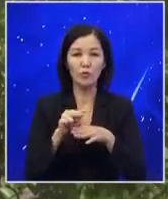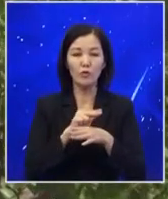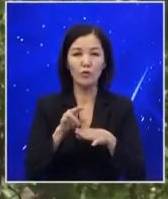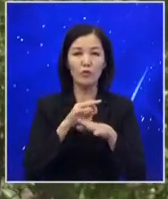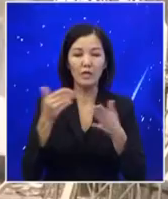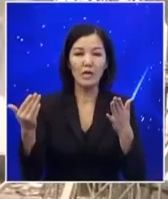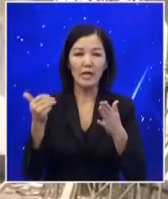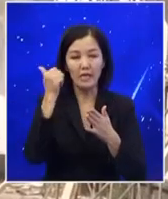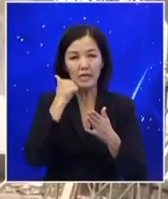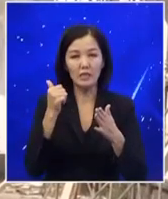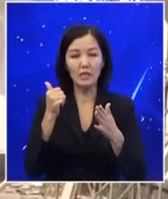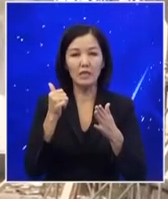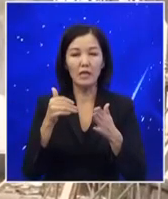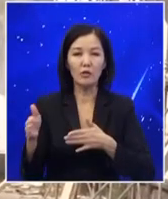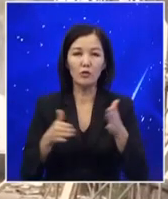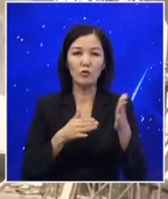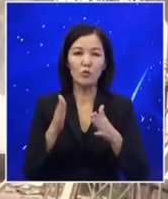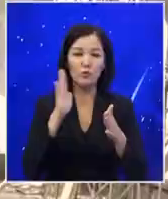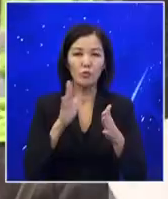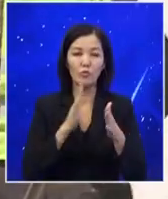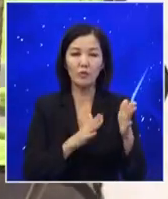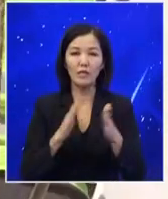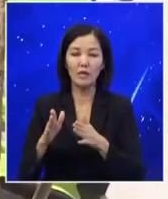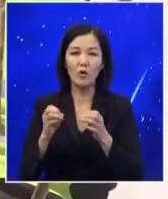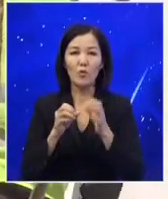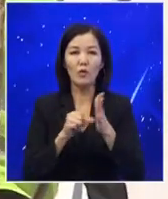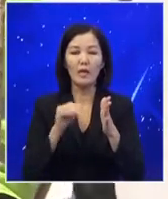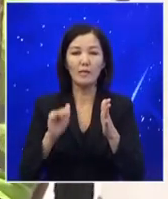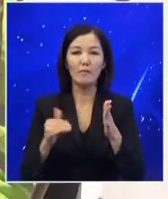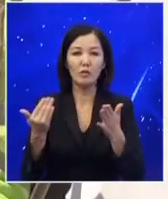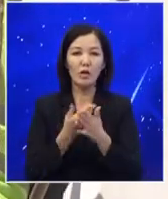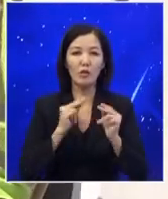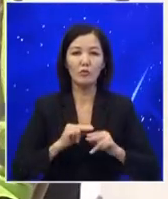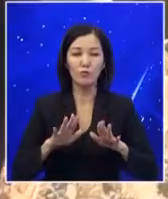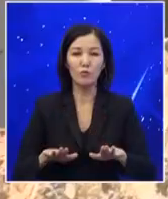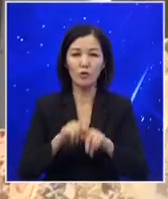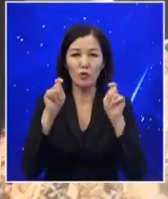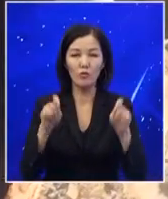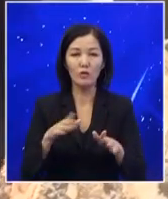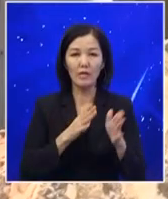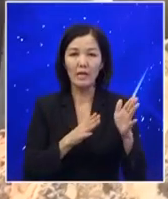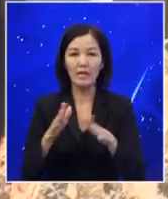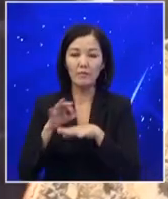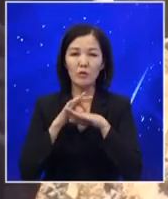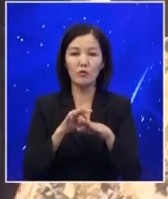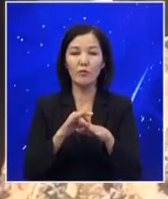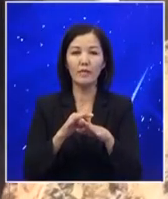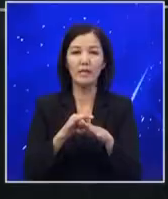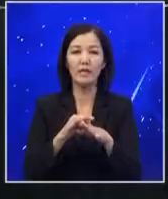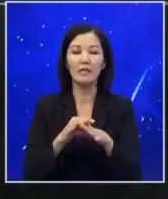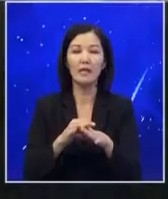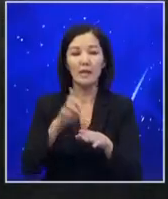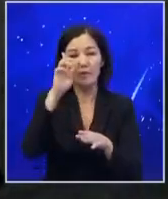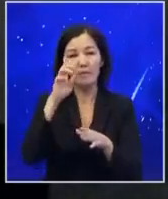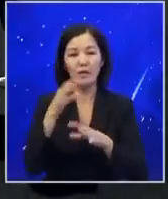жолдар жаңарып, су жүйелері ретке келтіріледі. 16 мыңнан астам жаңа жұмыс орны құрылады. Бұл жұмыстар ретімен жүріп жатыр. Мұнан бөлек осы